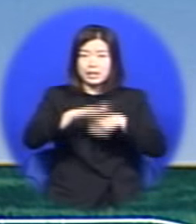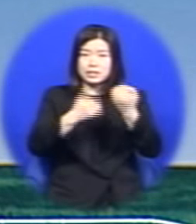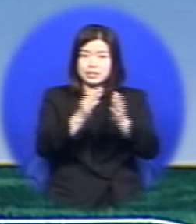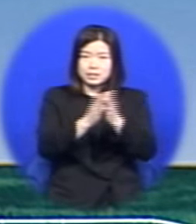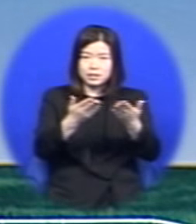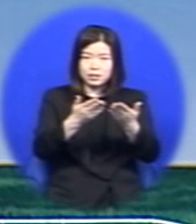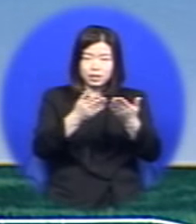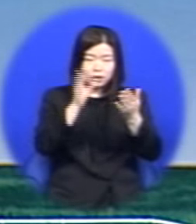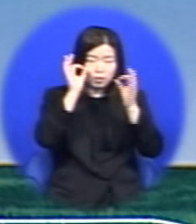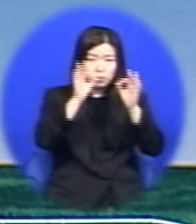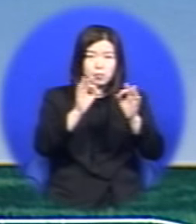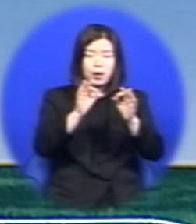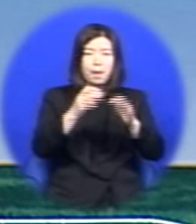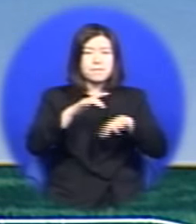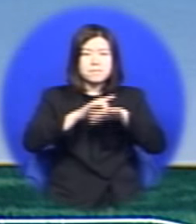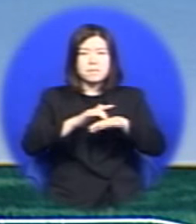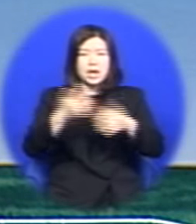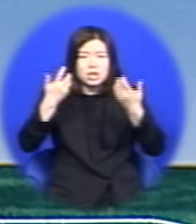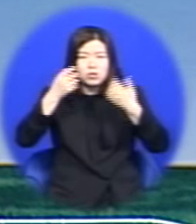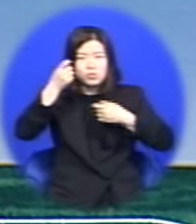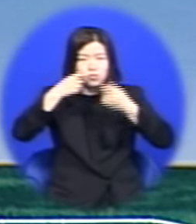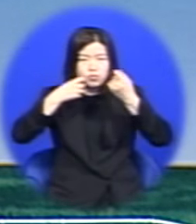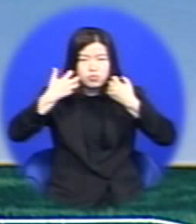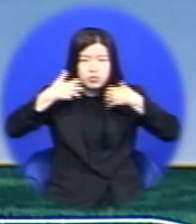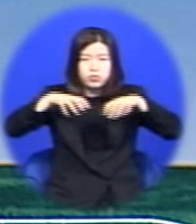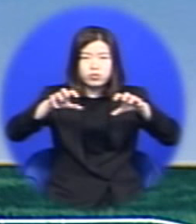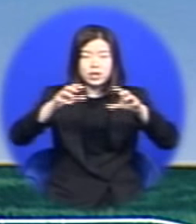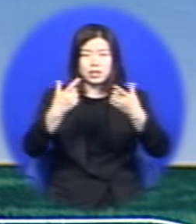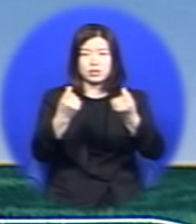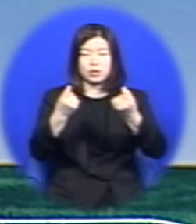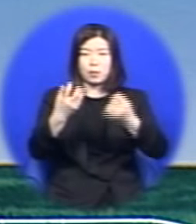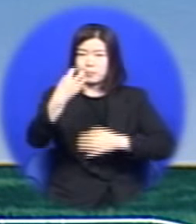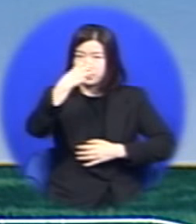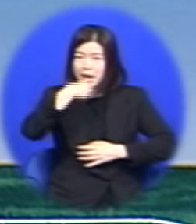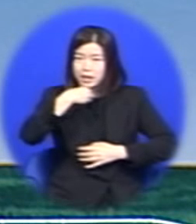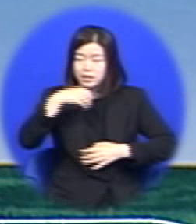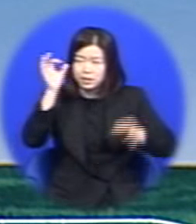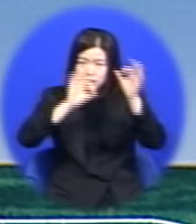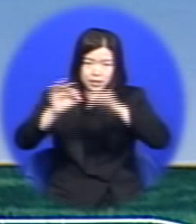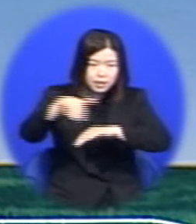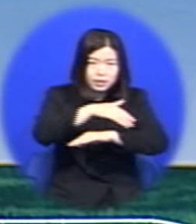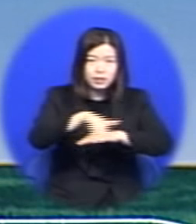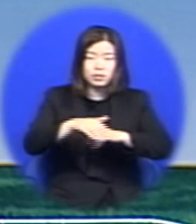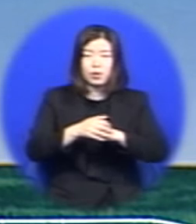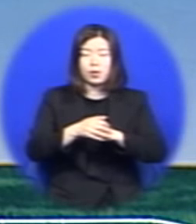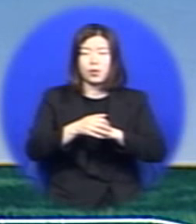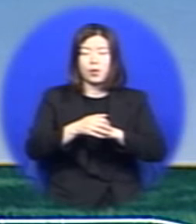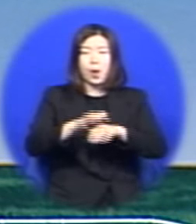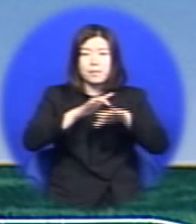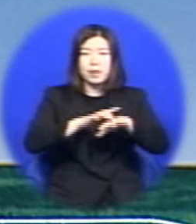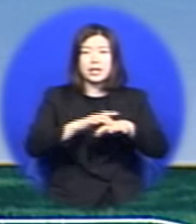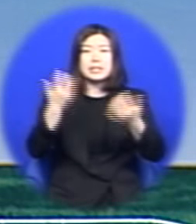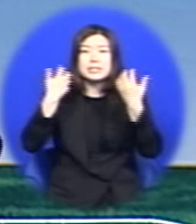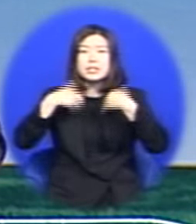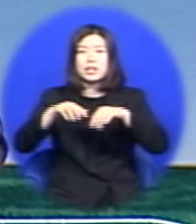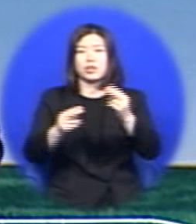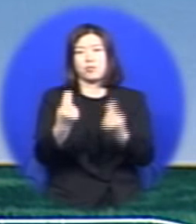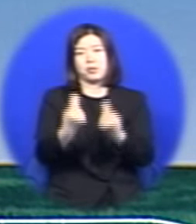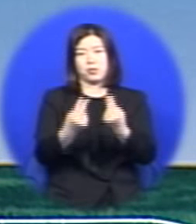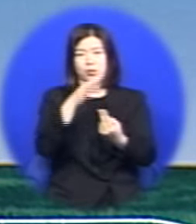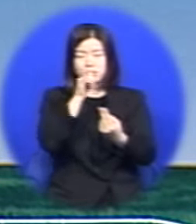마귀가 우는 사자처럼 삼킬자를 찾아 돌아다닌다고 그랬습니다. 마귀를 사자의 비유를 했습니다.